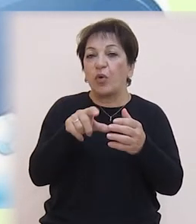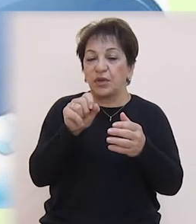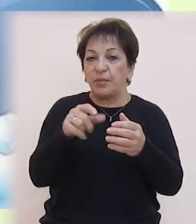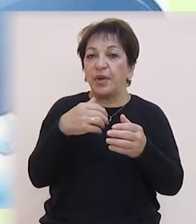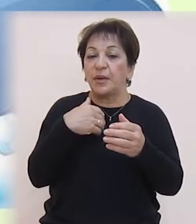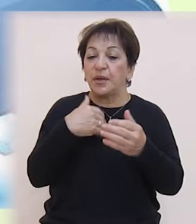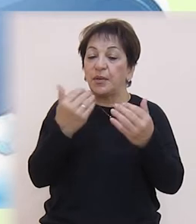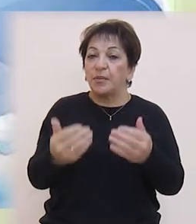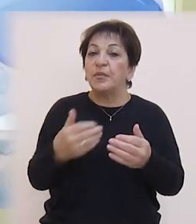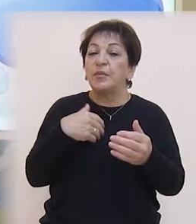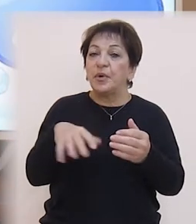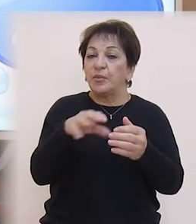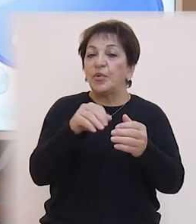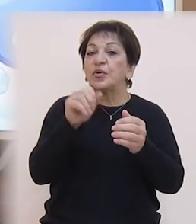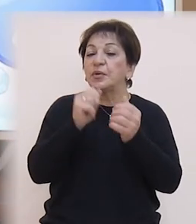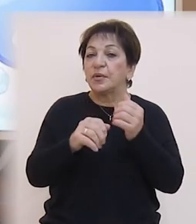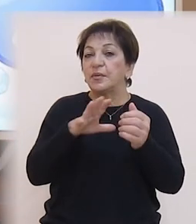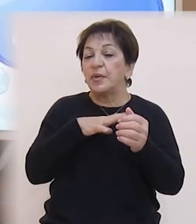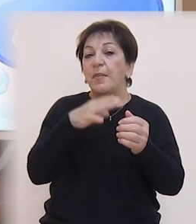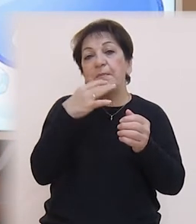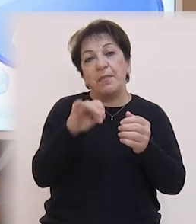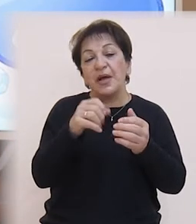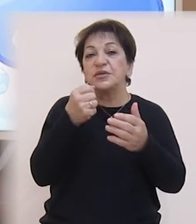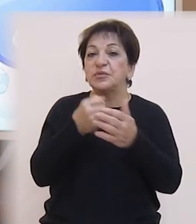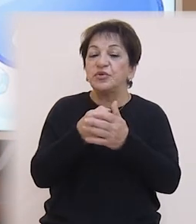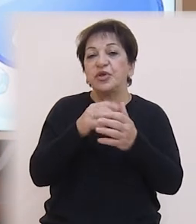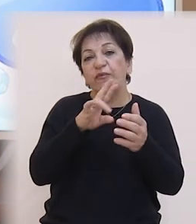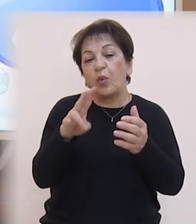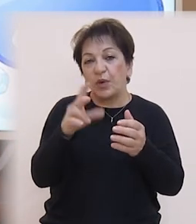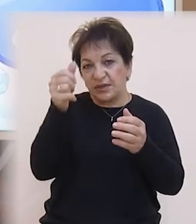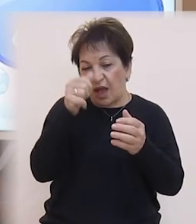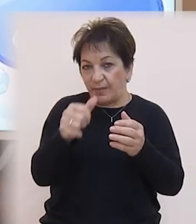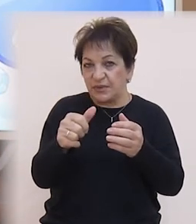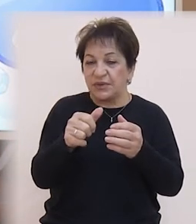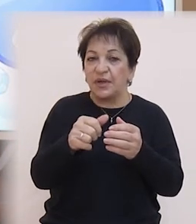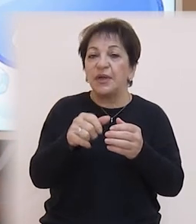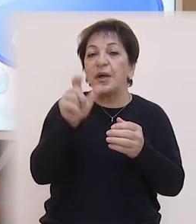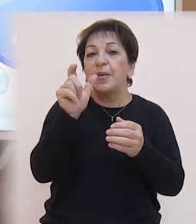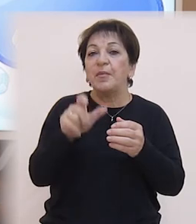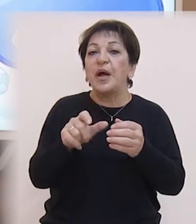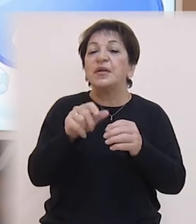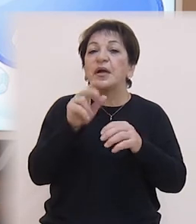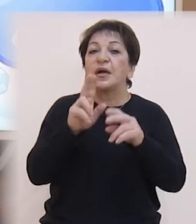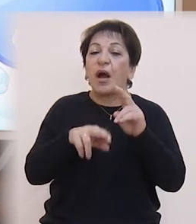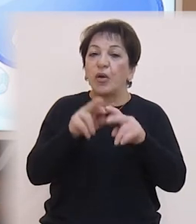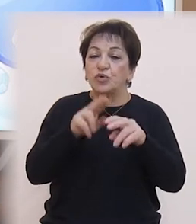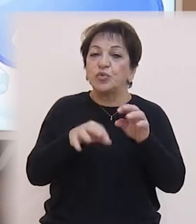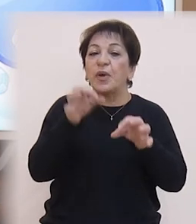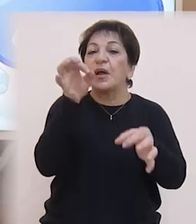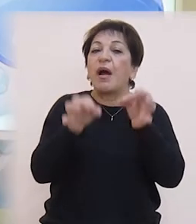Մեր տարածաշրջանում առավել հաճախ գալիս է մայիսից մինչև հուլիս ամիսներին։ Մարտիկ կառուցում